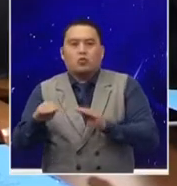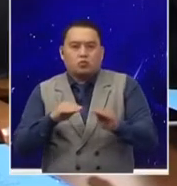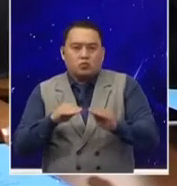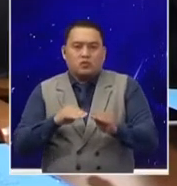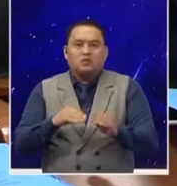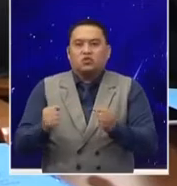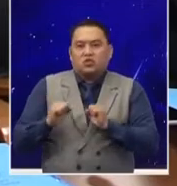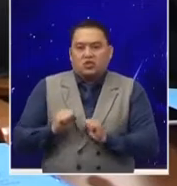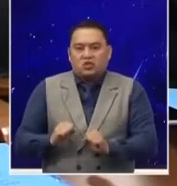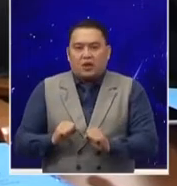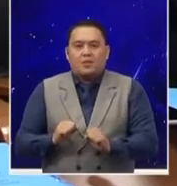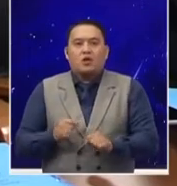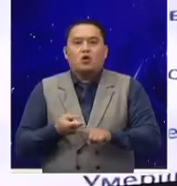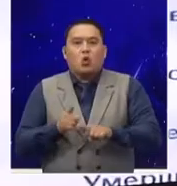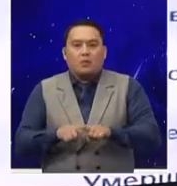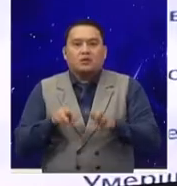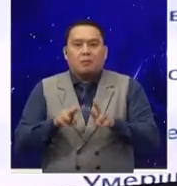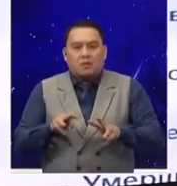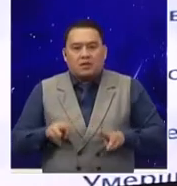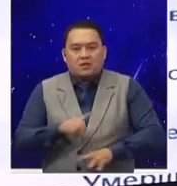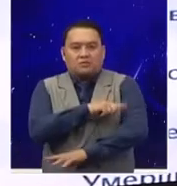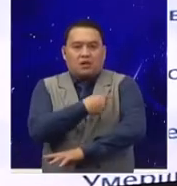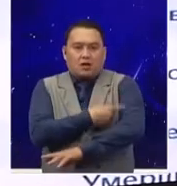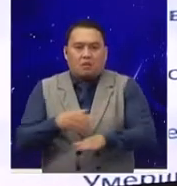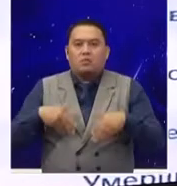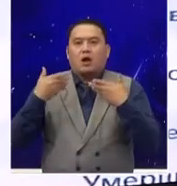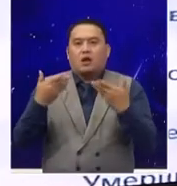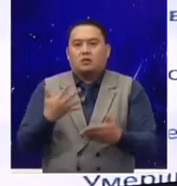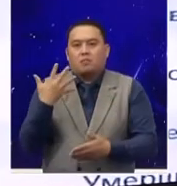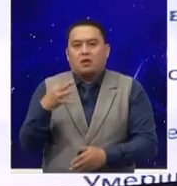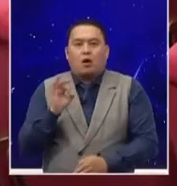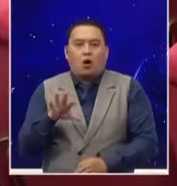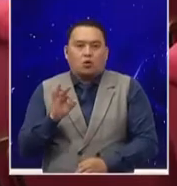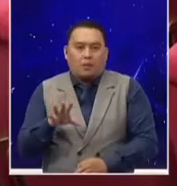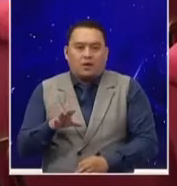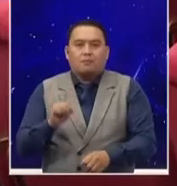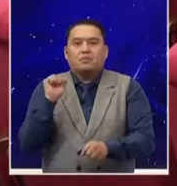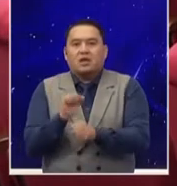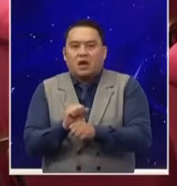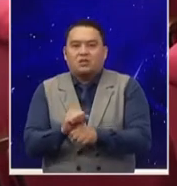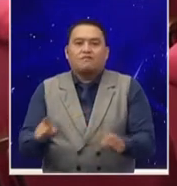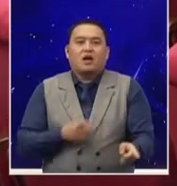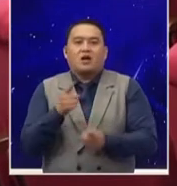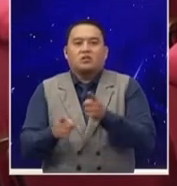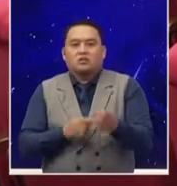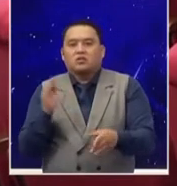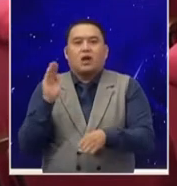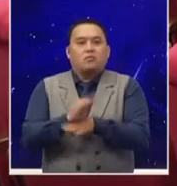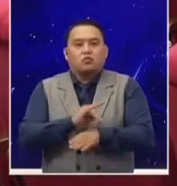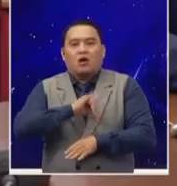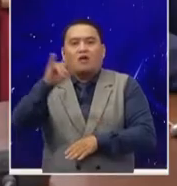и средства защиты. Кроме того, министр здравоохранения предложил с 5 октября приостановить возобновление